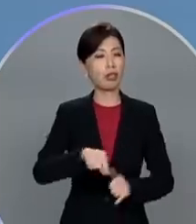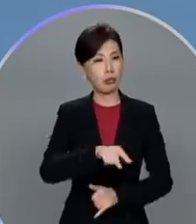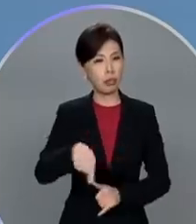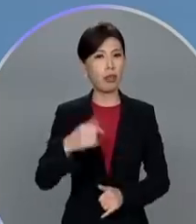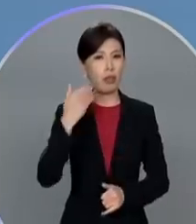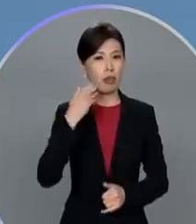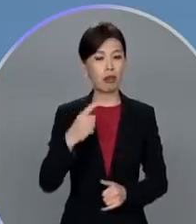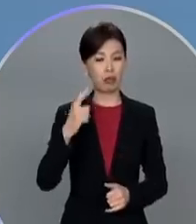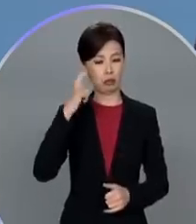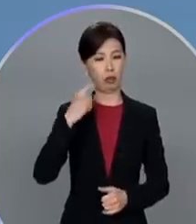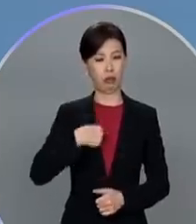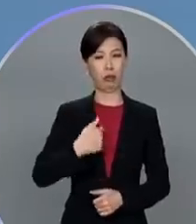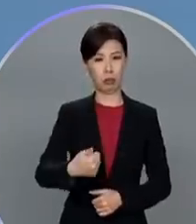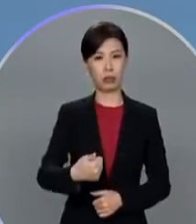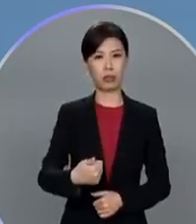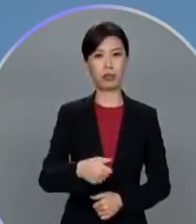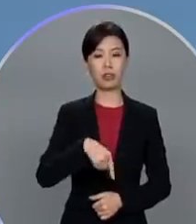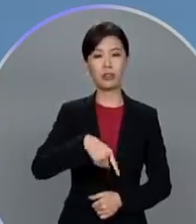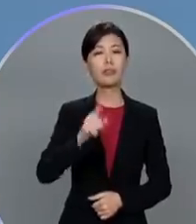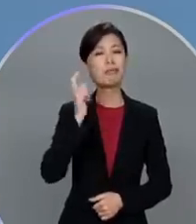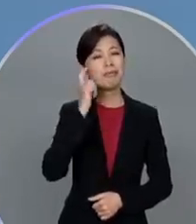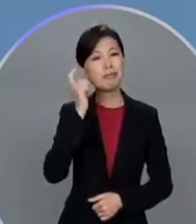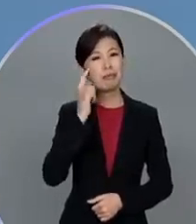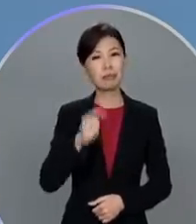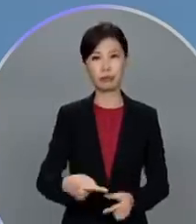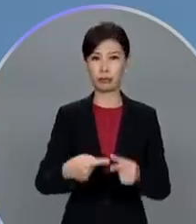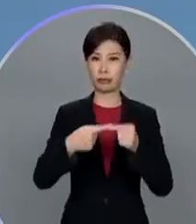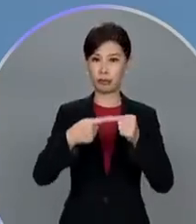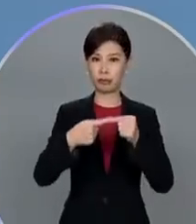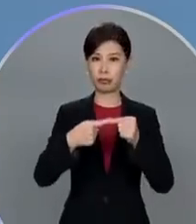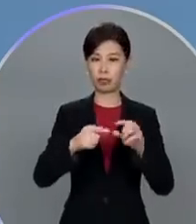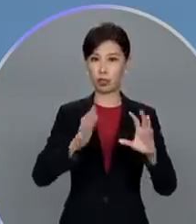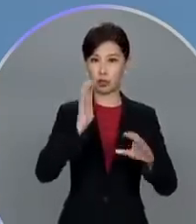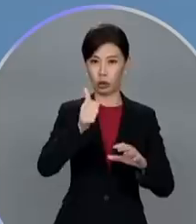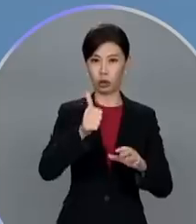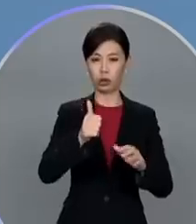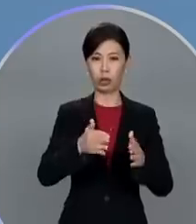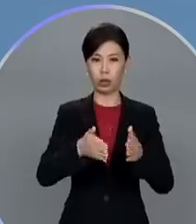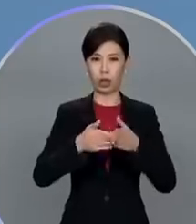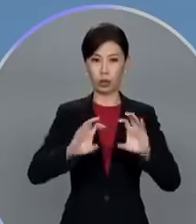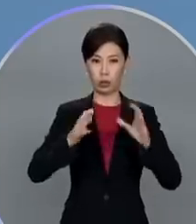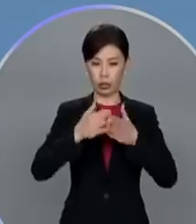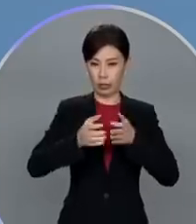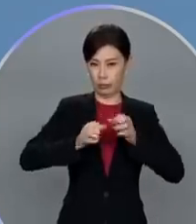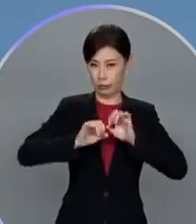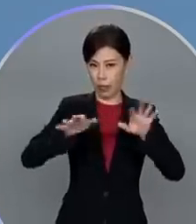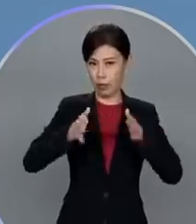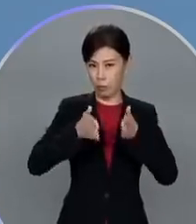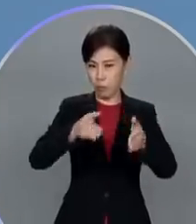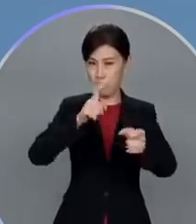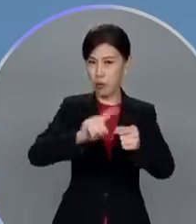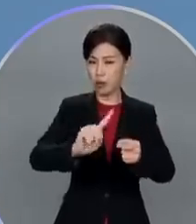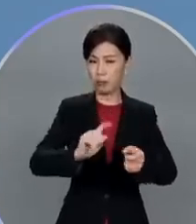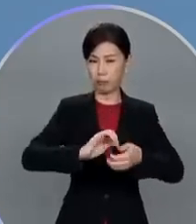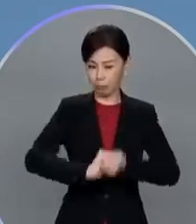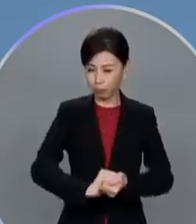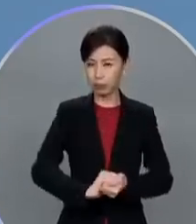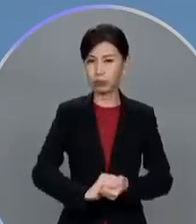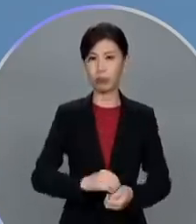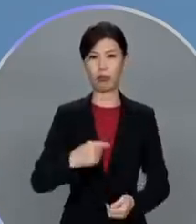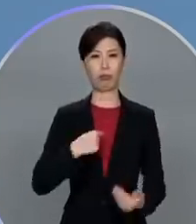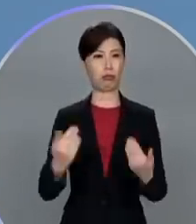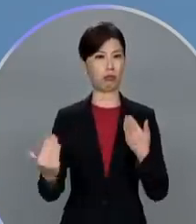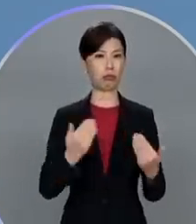我去思考一下。第一，总统要确定国家发展目标，韩国瑜当总统目标非常